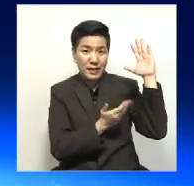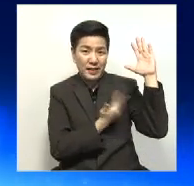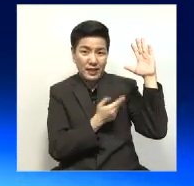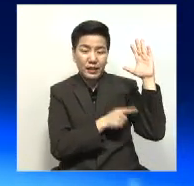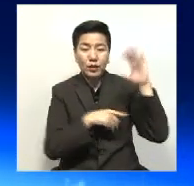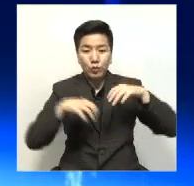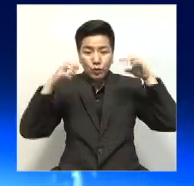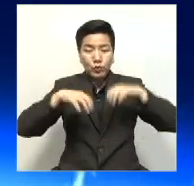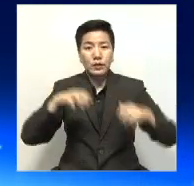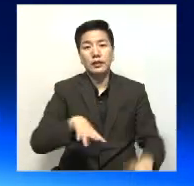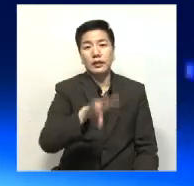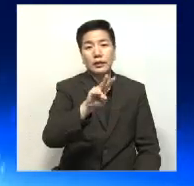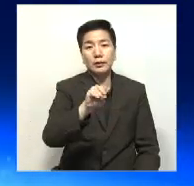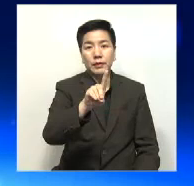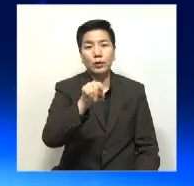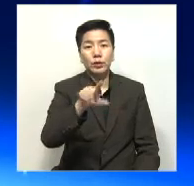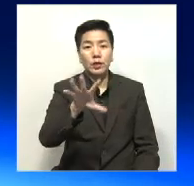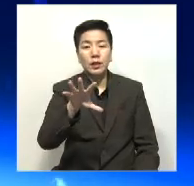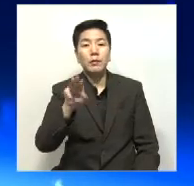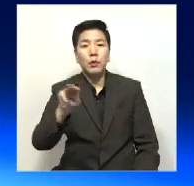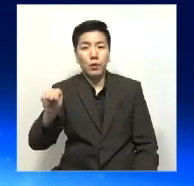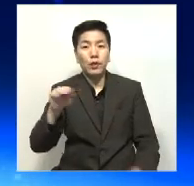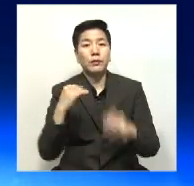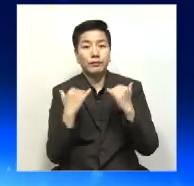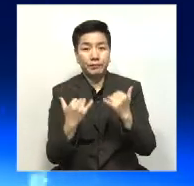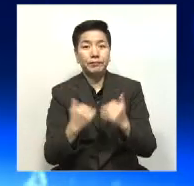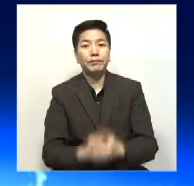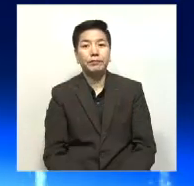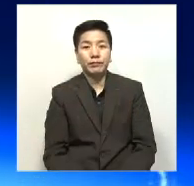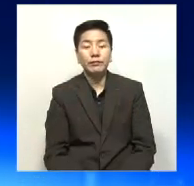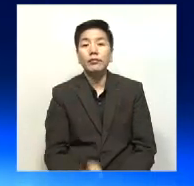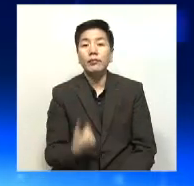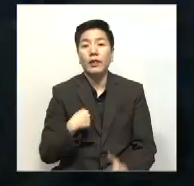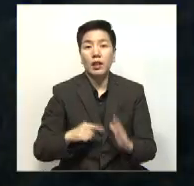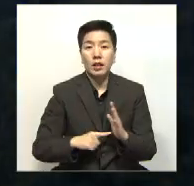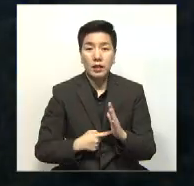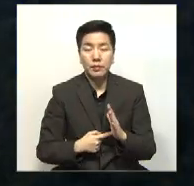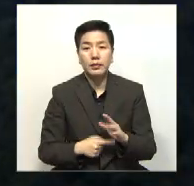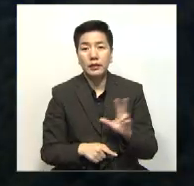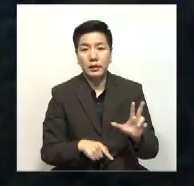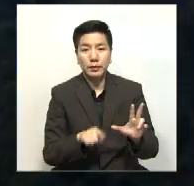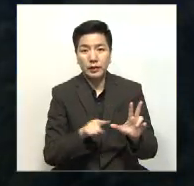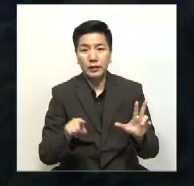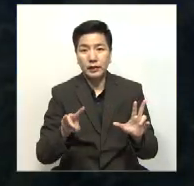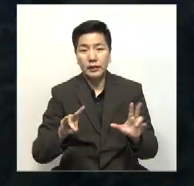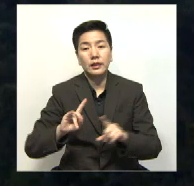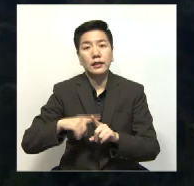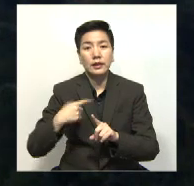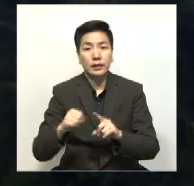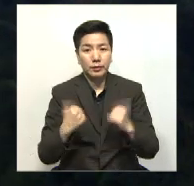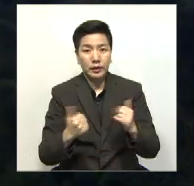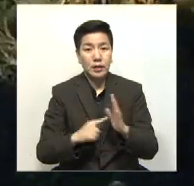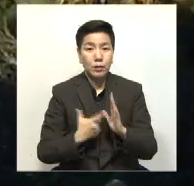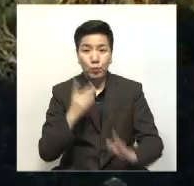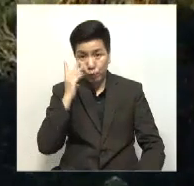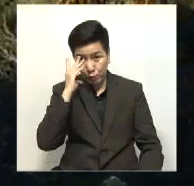นมากที่สุดวัดได้ 71.5 มิลลิเมตรค่ะทั้งนี้ตั้งแต่วันที่3ถึง7ตุลาคมก็คือตั้